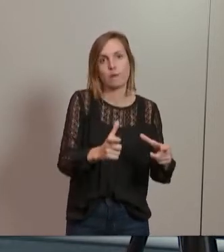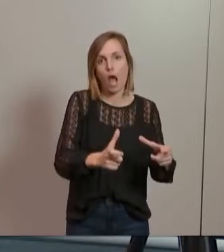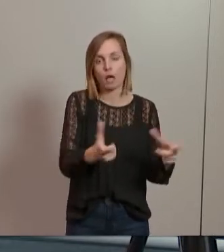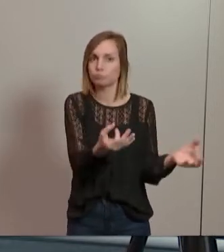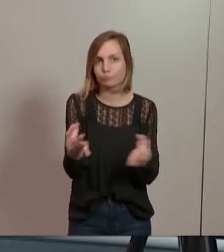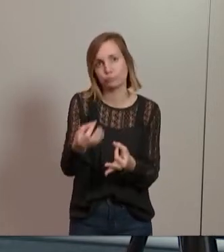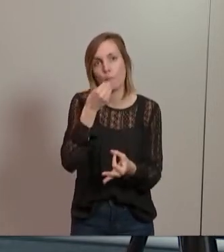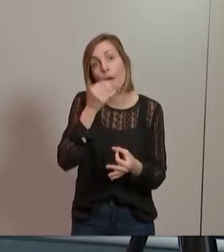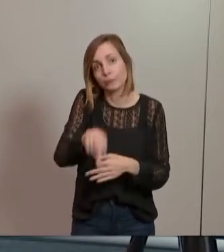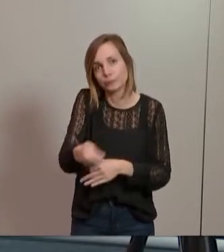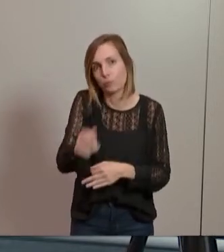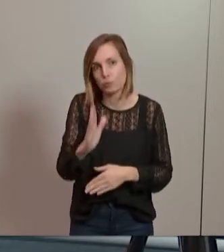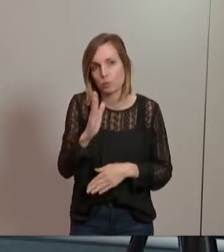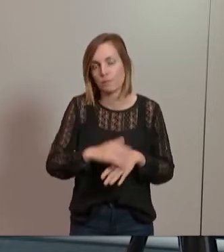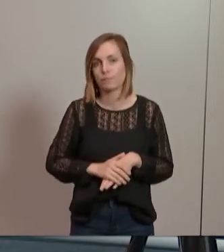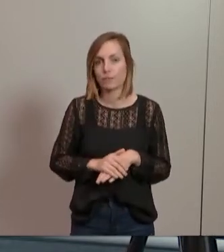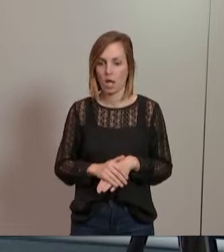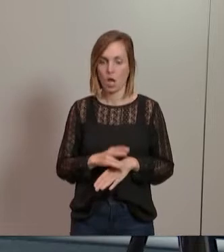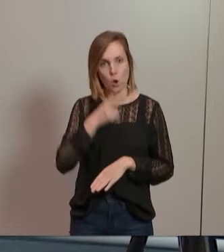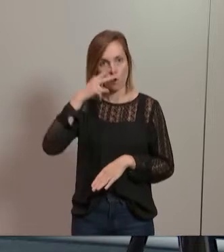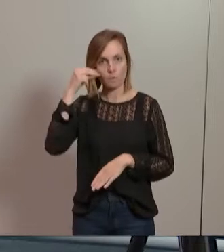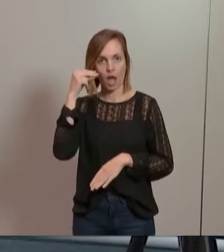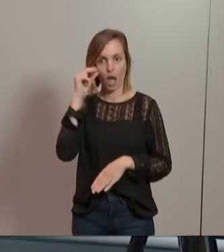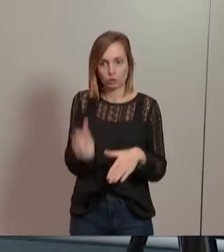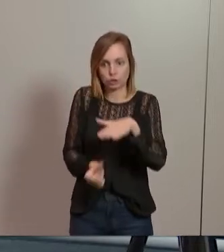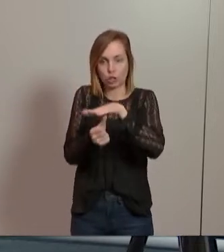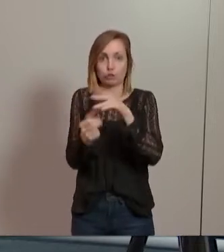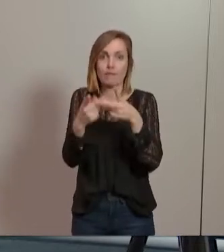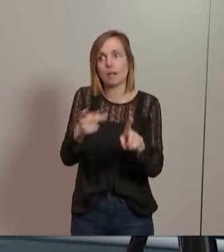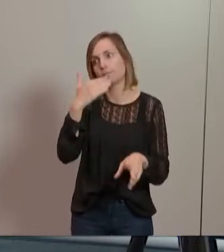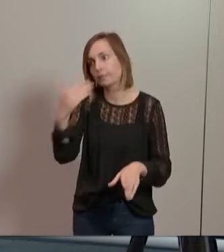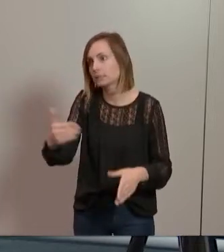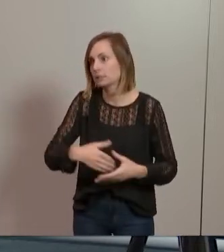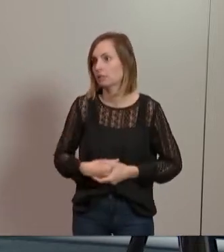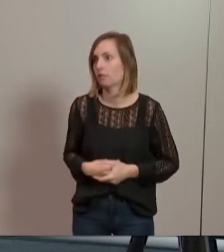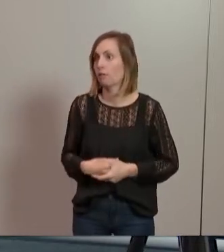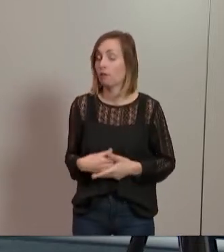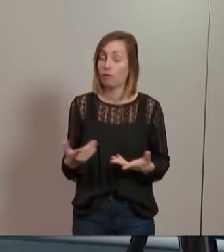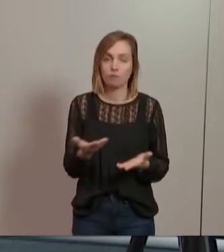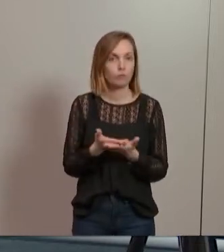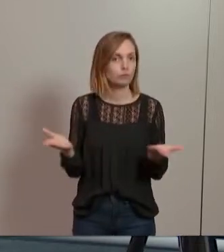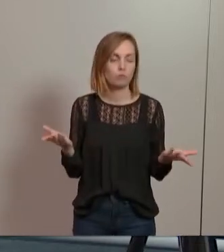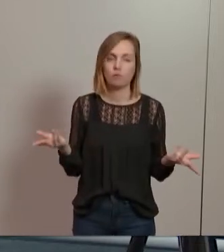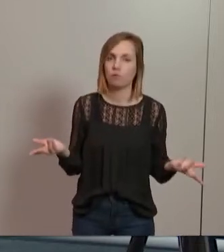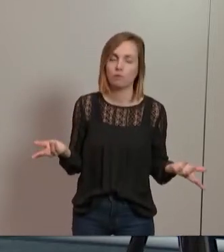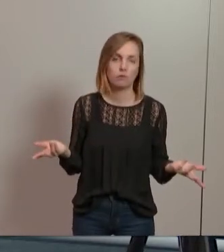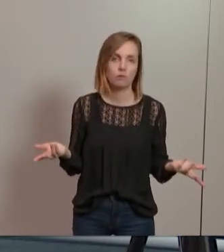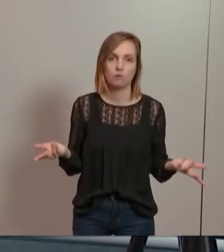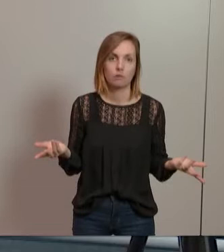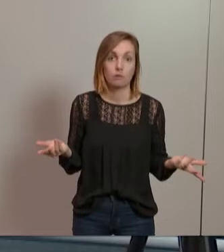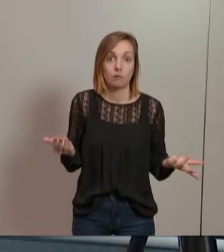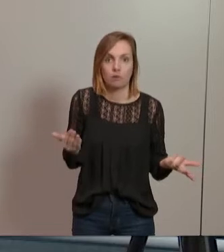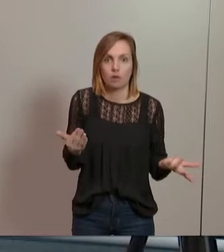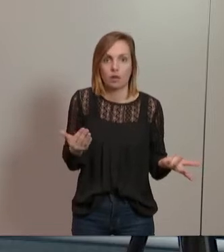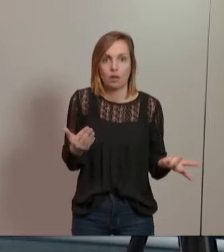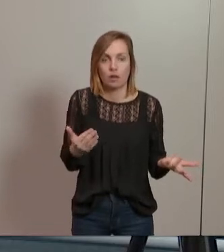nécessaire. Replacer l'humain au cœur de la ville. Eh bien, ça, merci. Parce que là, franchement, si je n'avais pas eu une